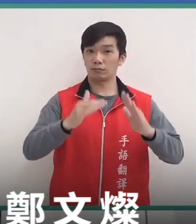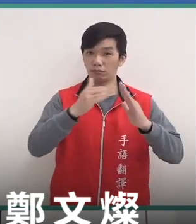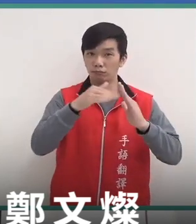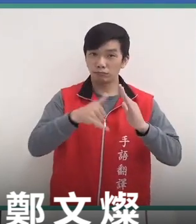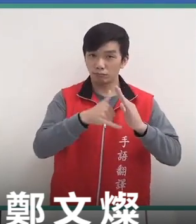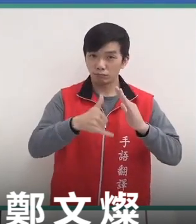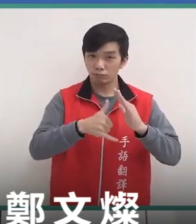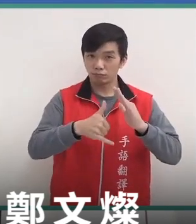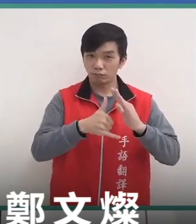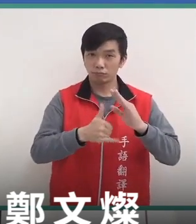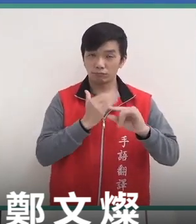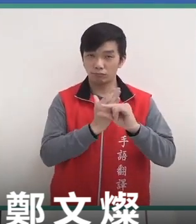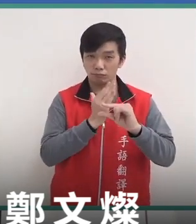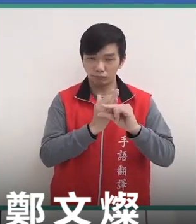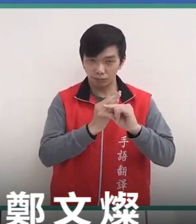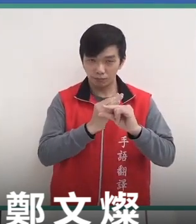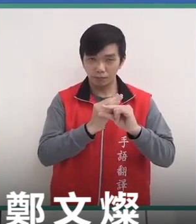确诊。